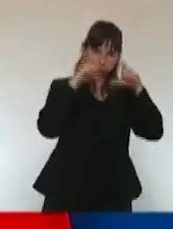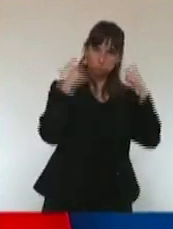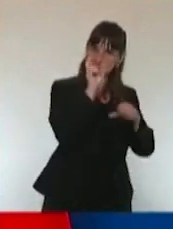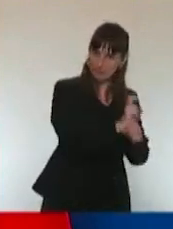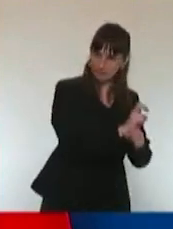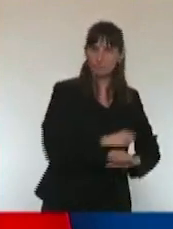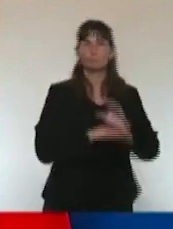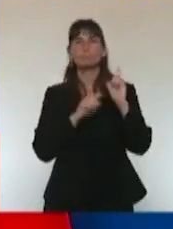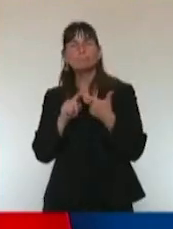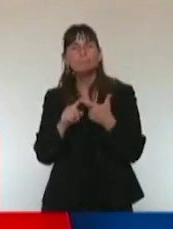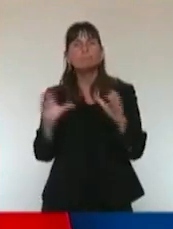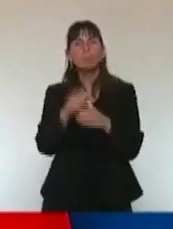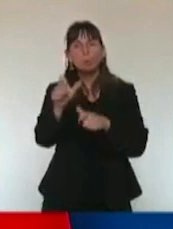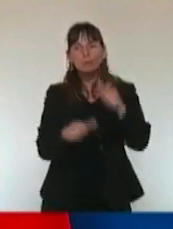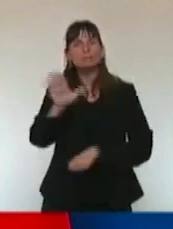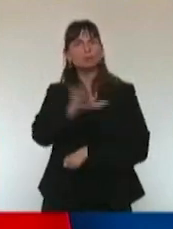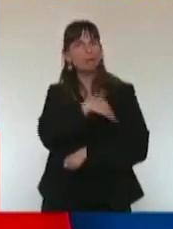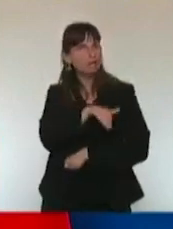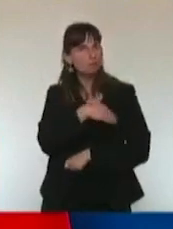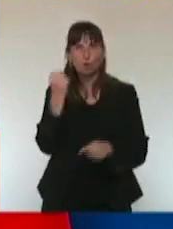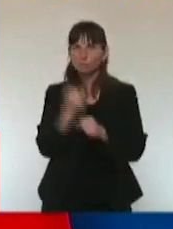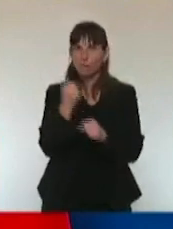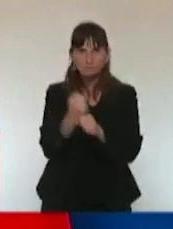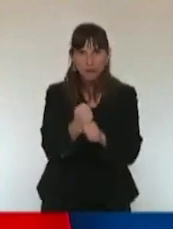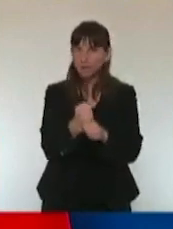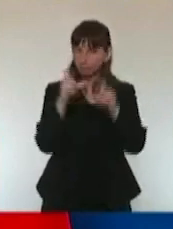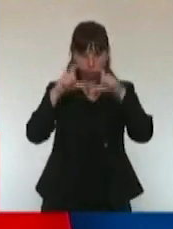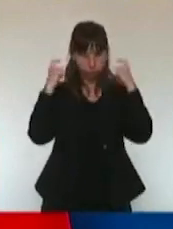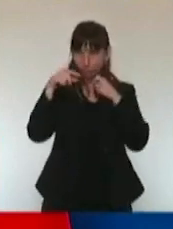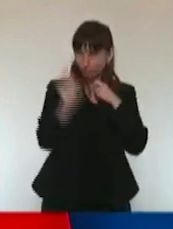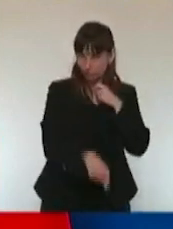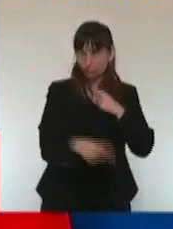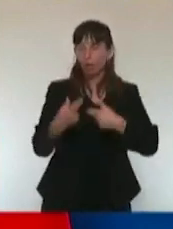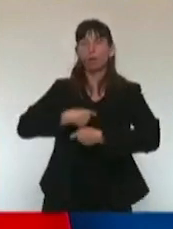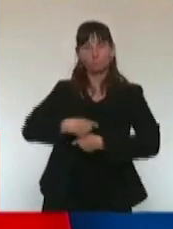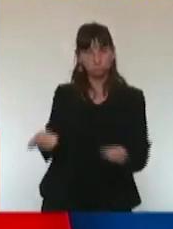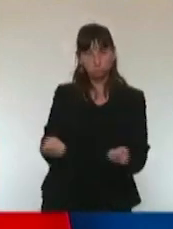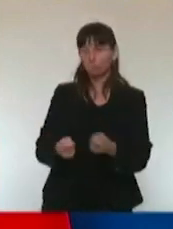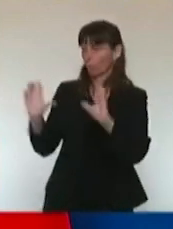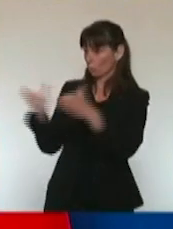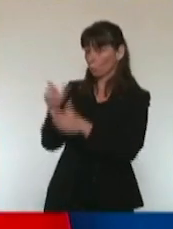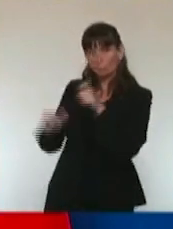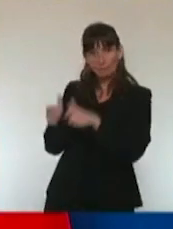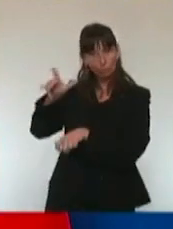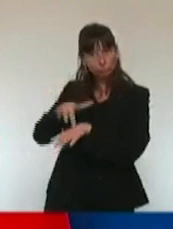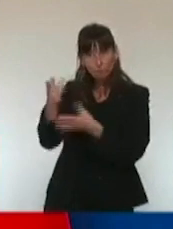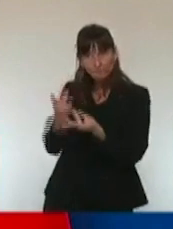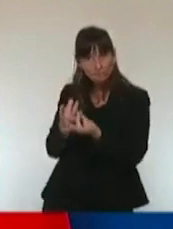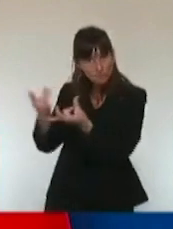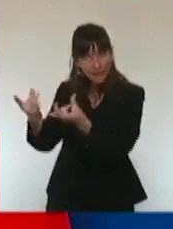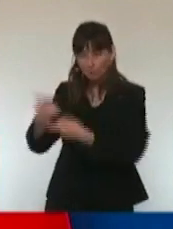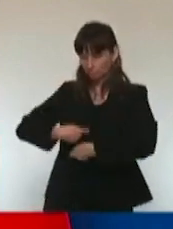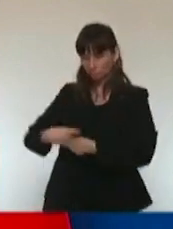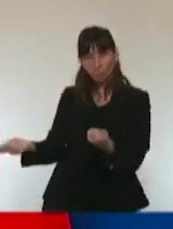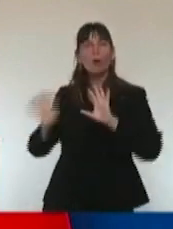agents qui travaillent pour son compte et qui doivent les portes et il va distribuer des masques à ceux qui sont les plus vulnérables je rappelle qu'une enveloppe de